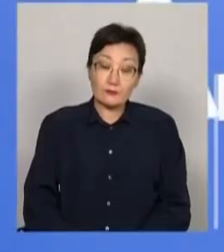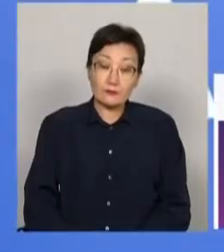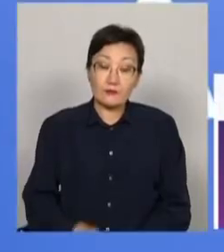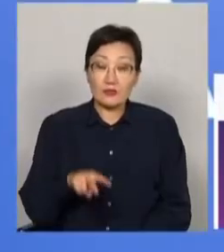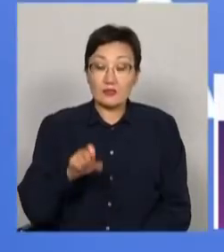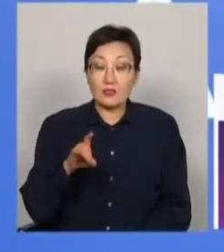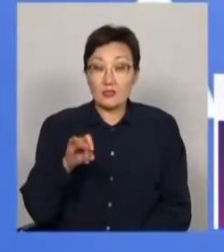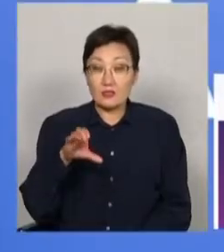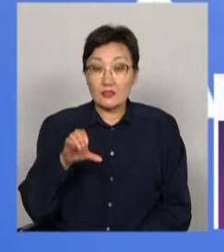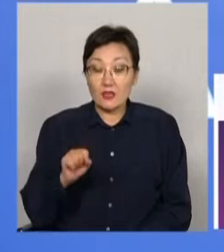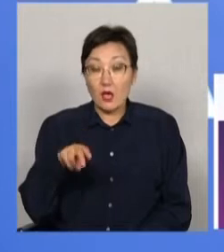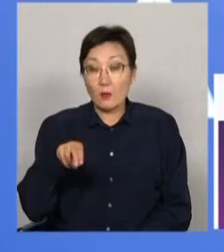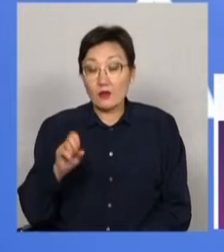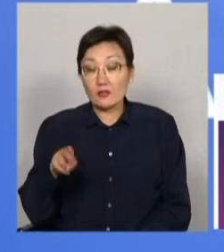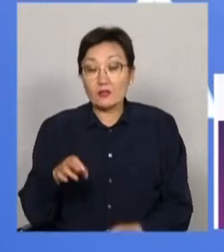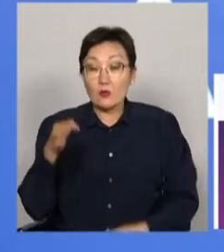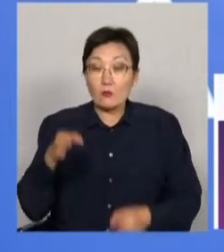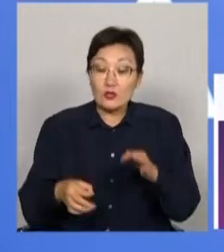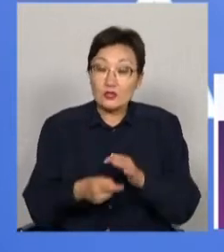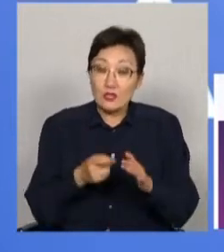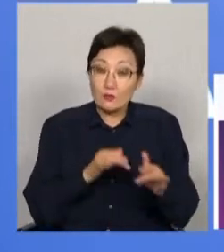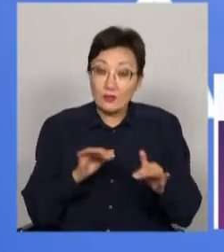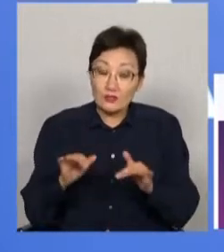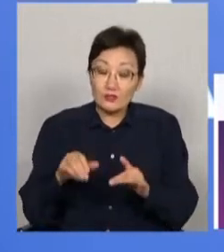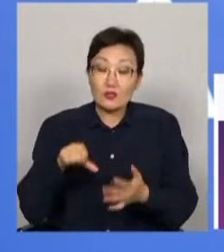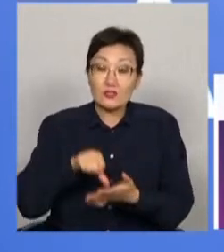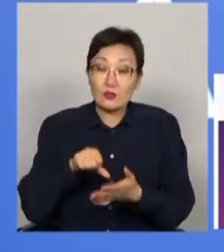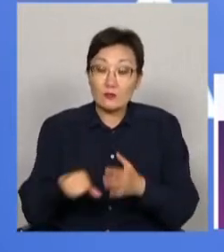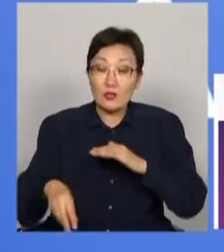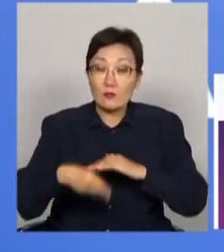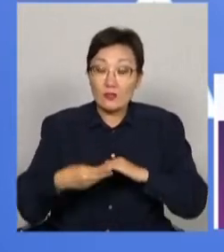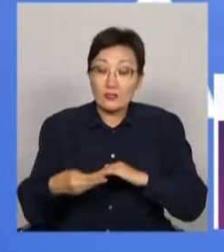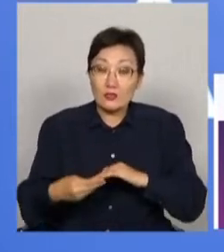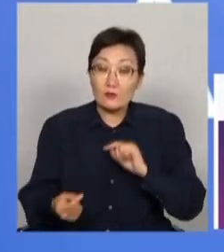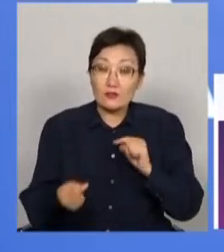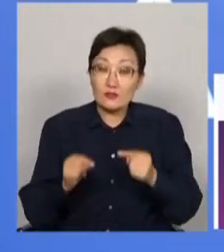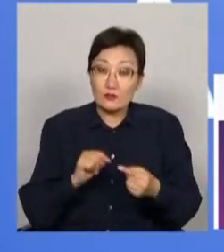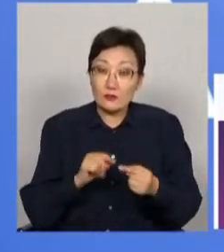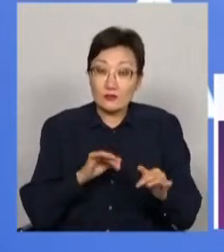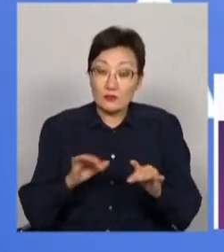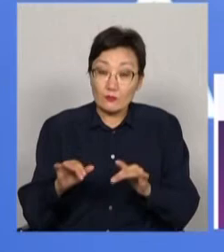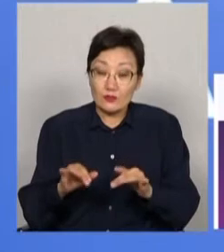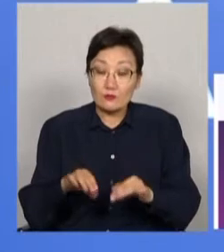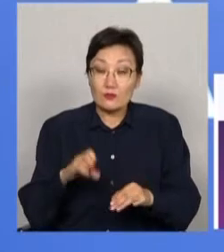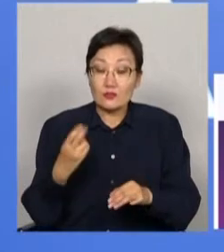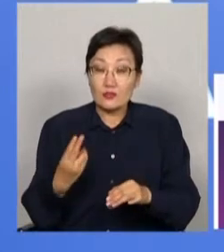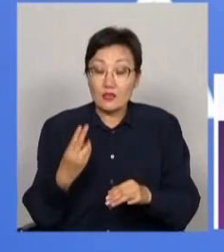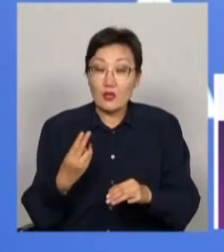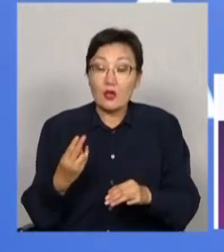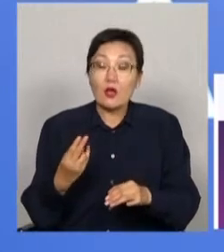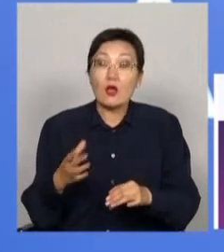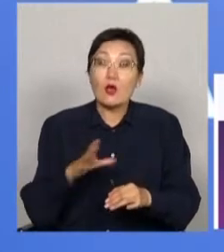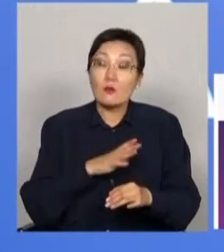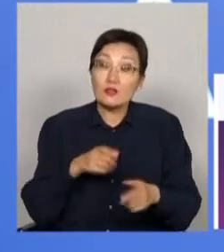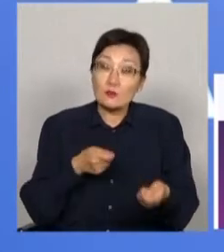Лариса Паққа қатысты. Қылмыстық істі тергеуге қатысқан сыбайлас жемқорлыққа қарсы іс-қимыл ұлттық бюросының бұрынғы қызметкерлерінің